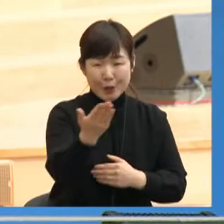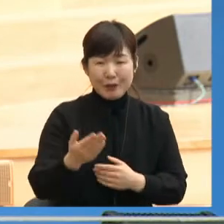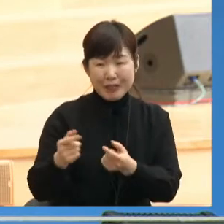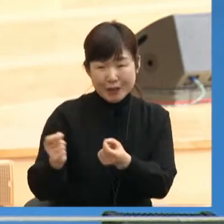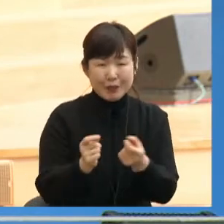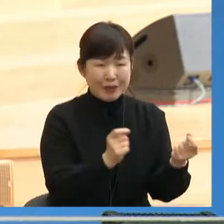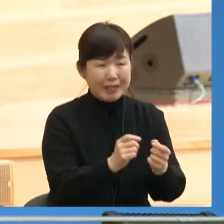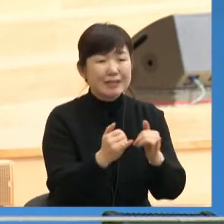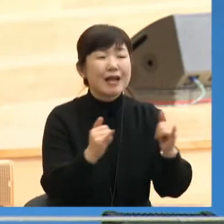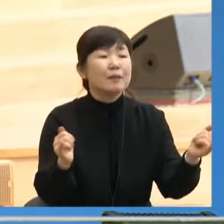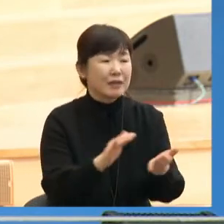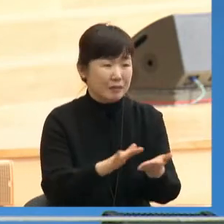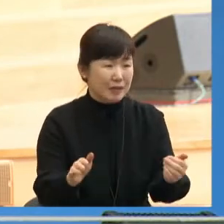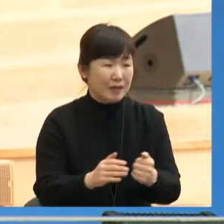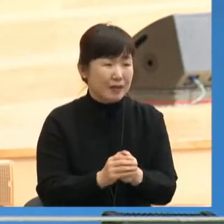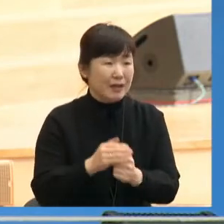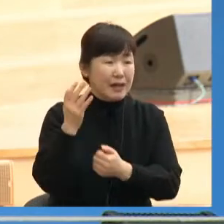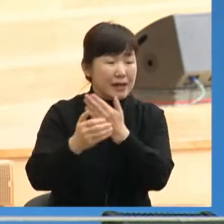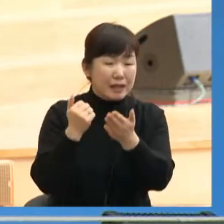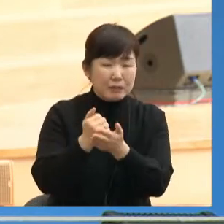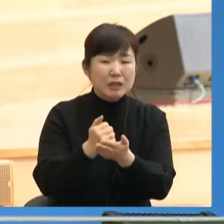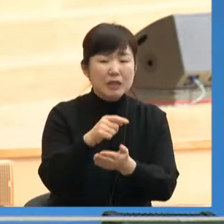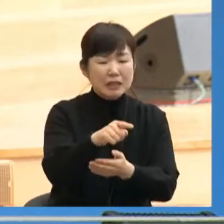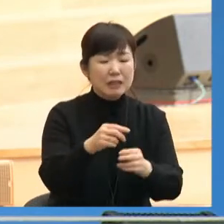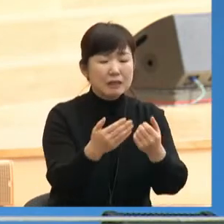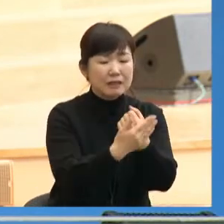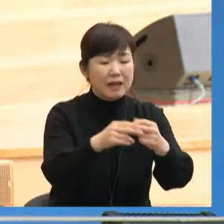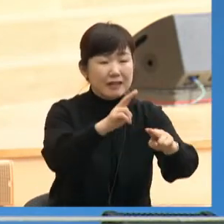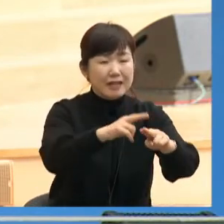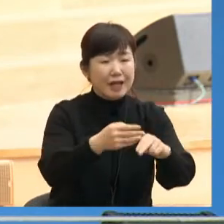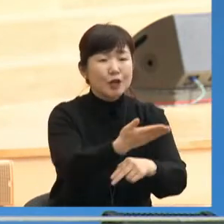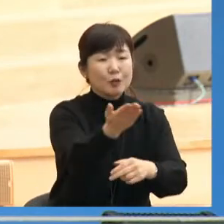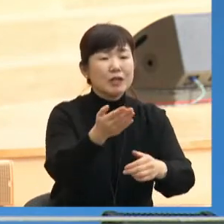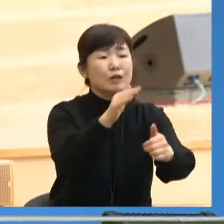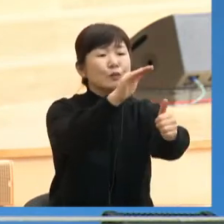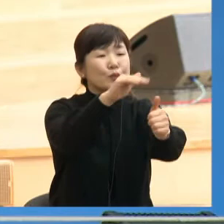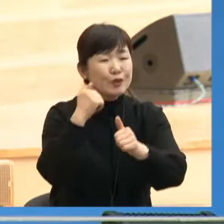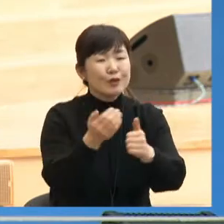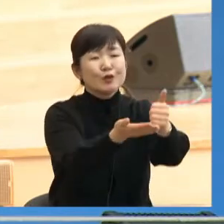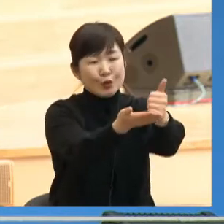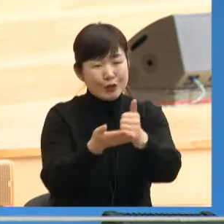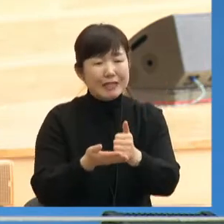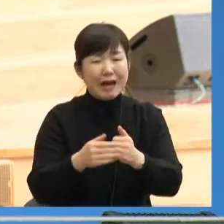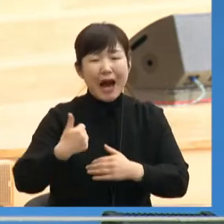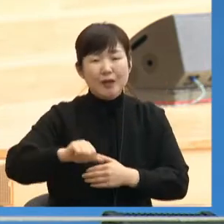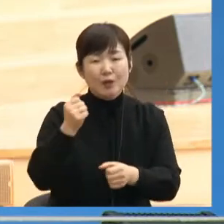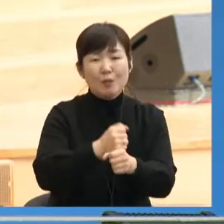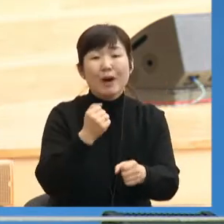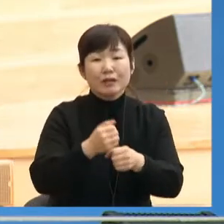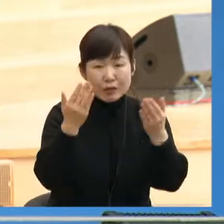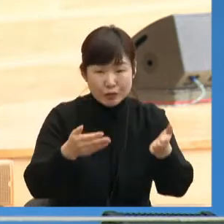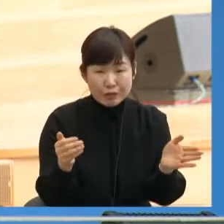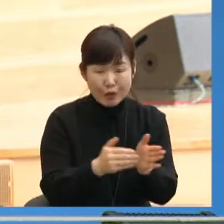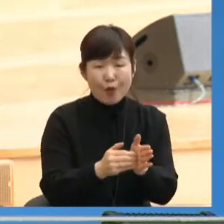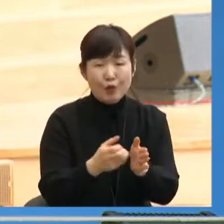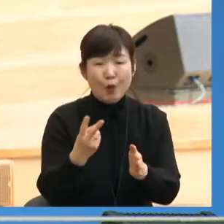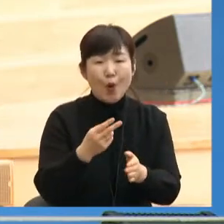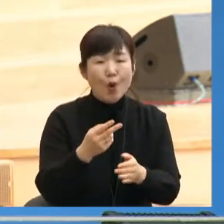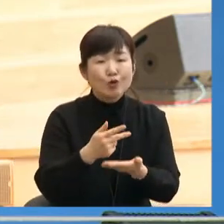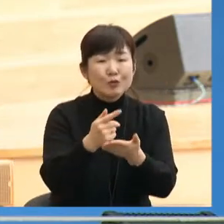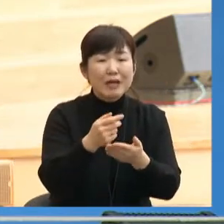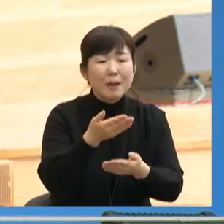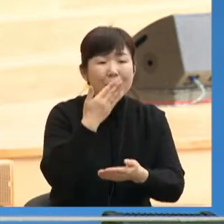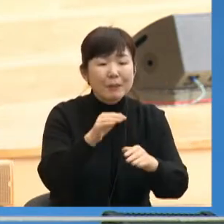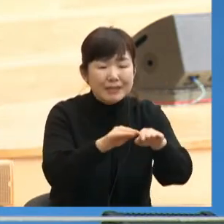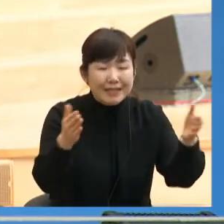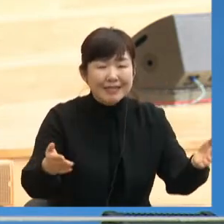여러분들입니다. 주님께서는 그 은혜의 자리에 저와 여러분들을 초청해서 아들로 삼아주셨어요. 그리고 주님의 식탁에서